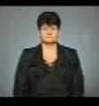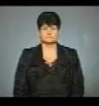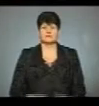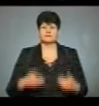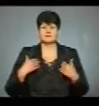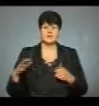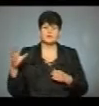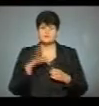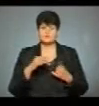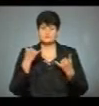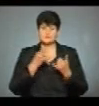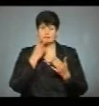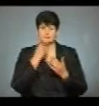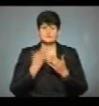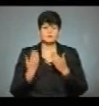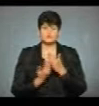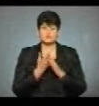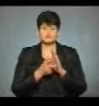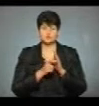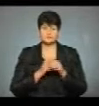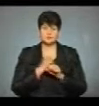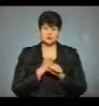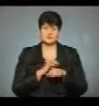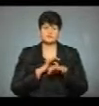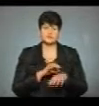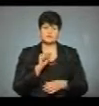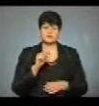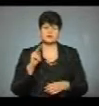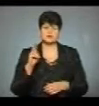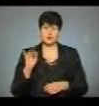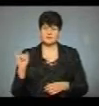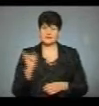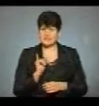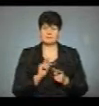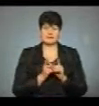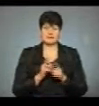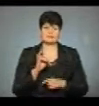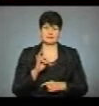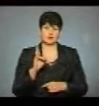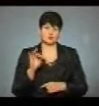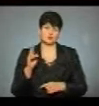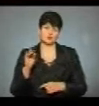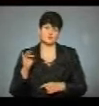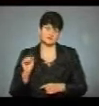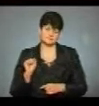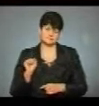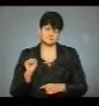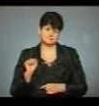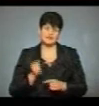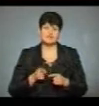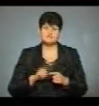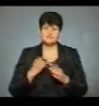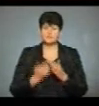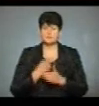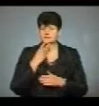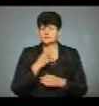Вітаю всіх, хто зараз з нами. А ви дивитесь новини. У студії для вас працюють ведуча Анастасія Чичко і сурдоперекладач Надія Коцовська. І у цьому випуску